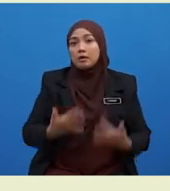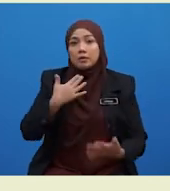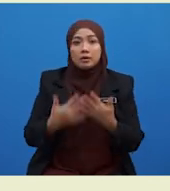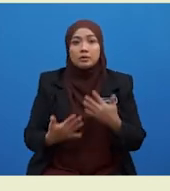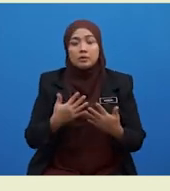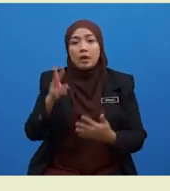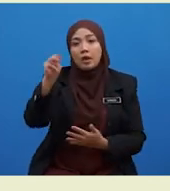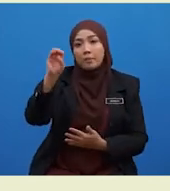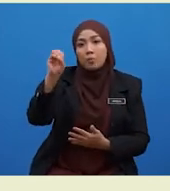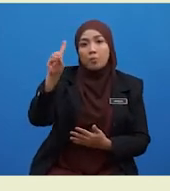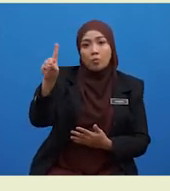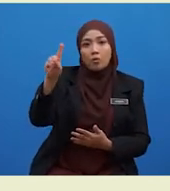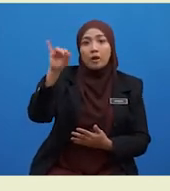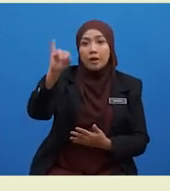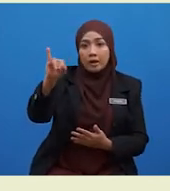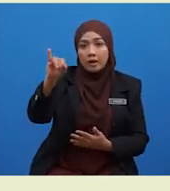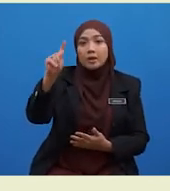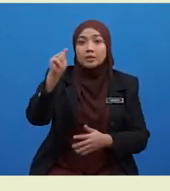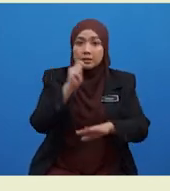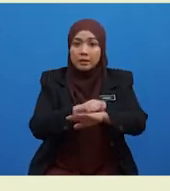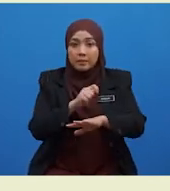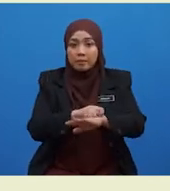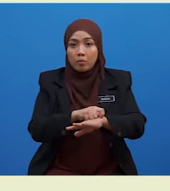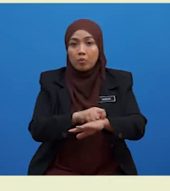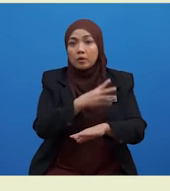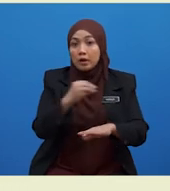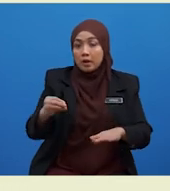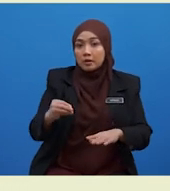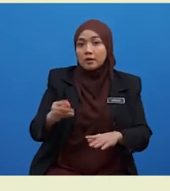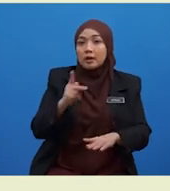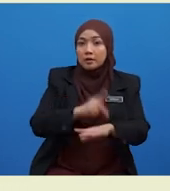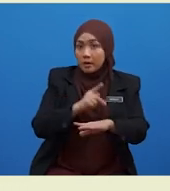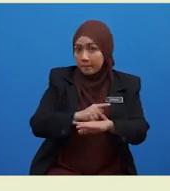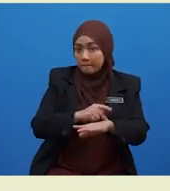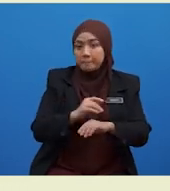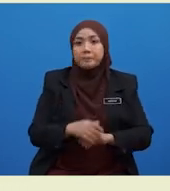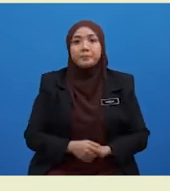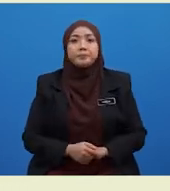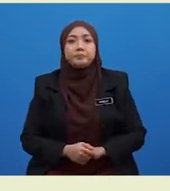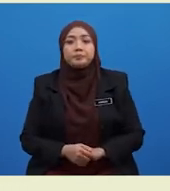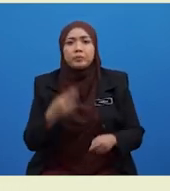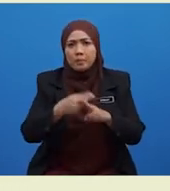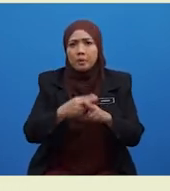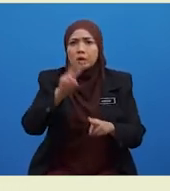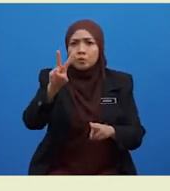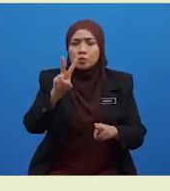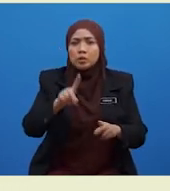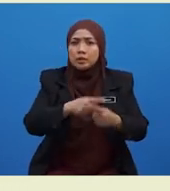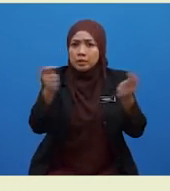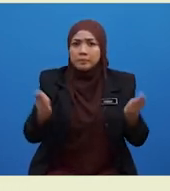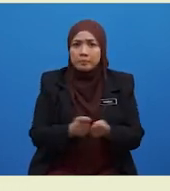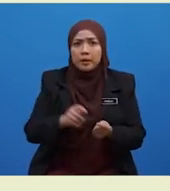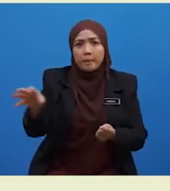mod, intensity, tempo dan kekerapan. Soalan kedua, namakan 2 lokasi